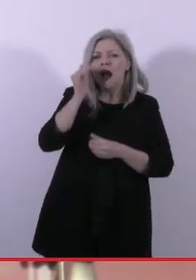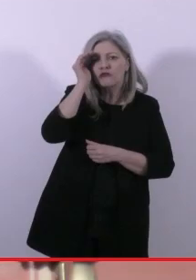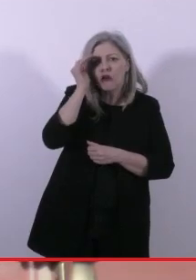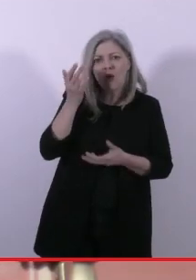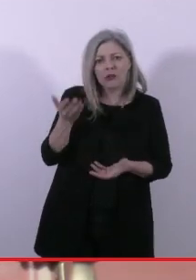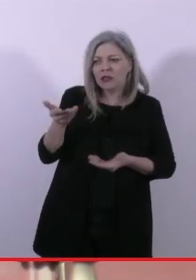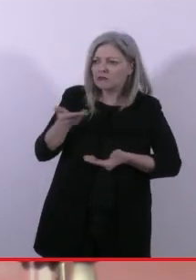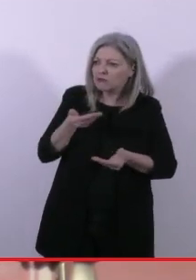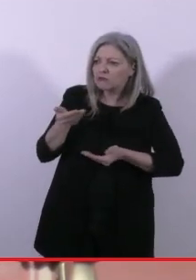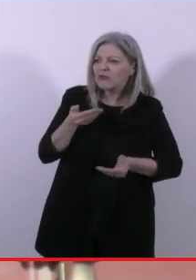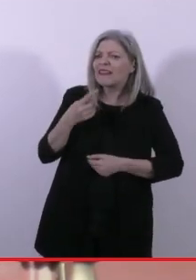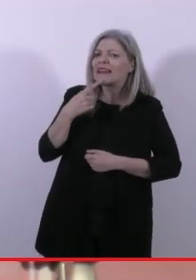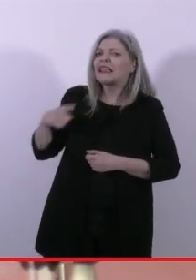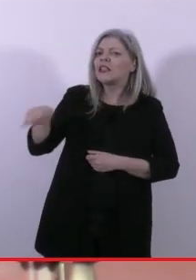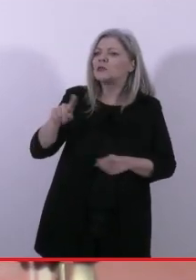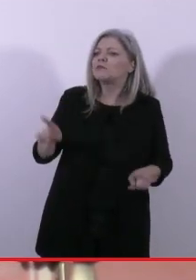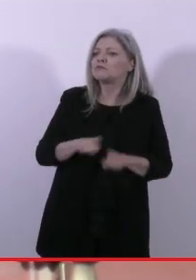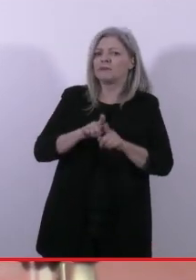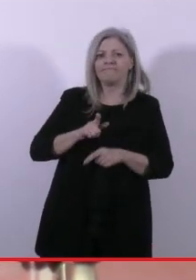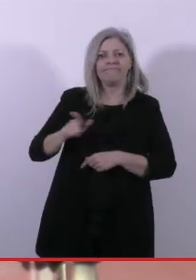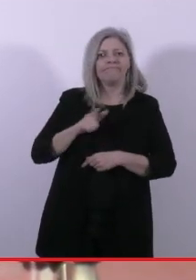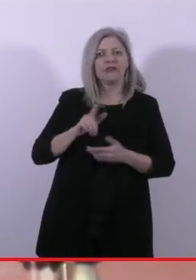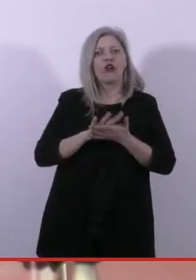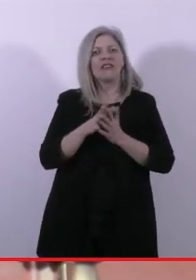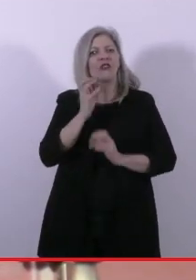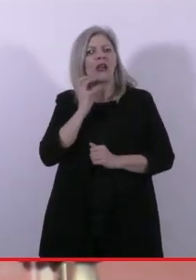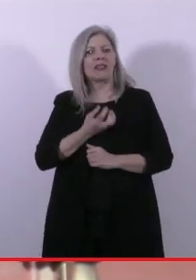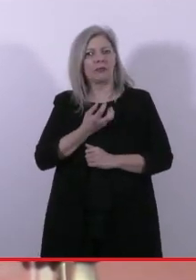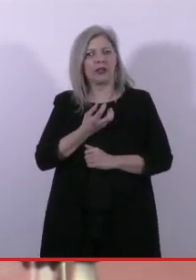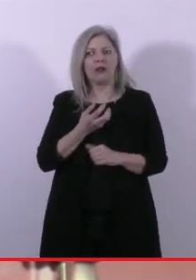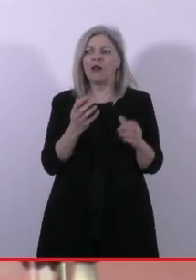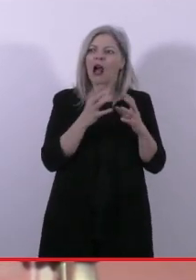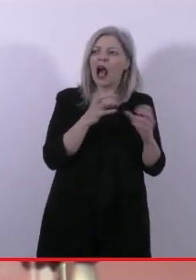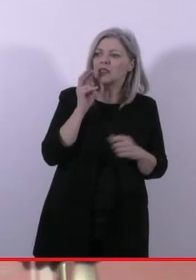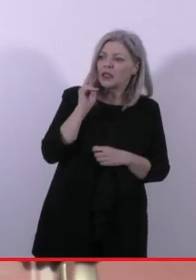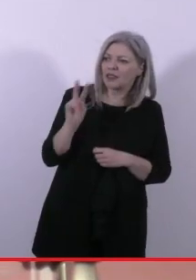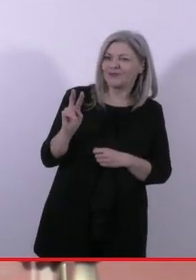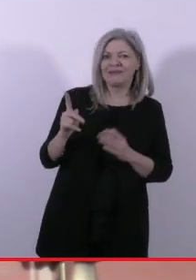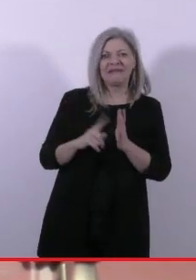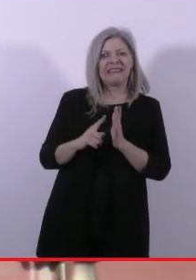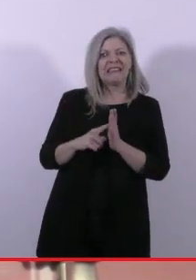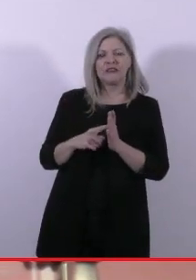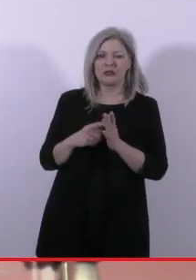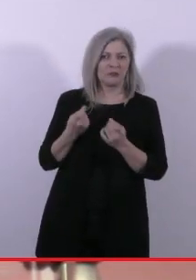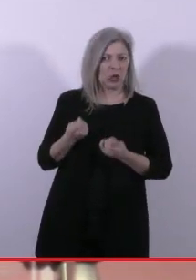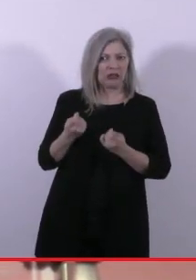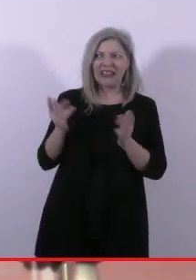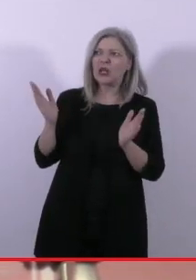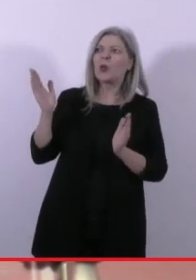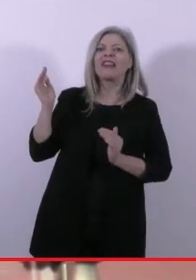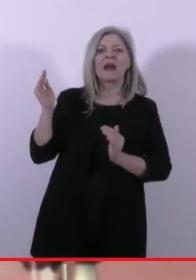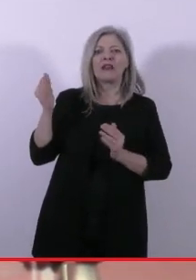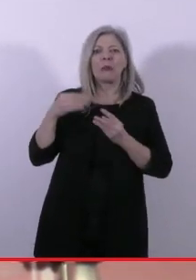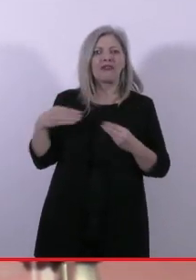me avevano un contratto atipico e quindi per l'azienda non meritevoli del giusto livello di inquadramento. Come ho